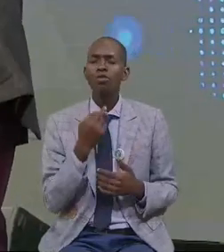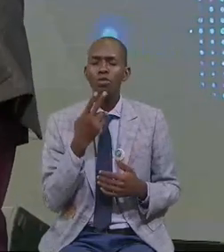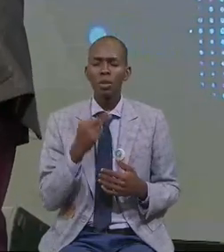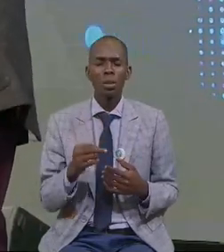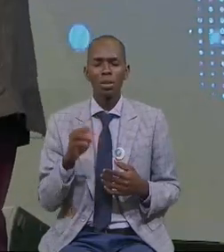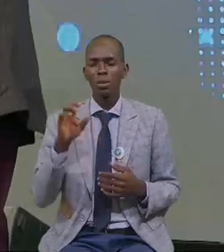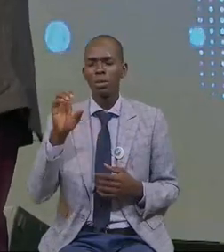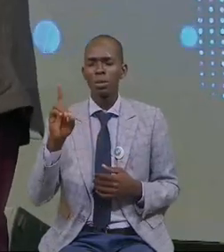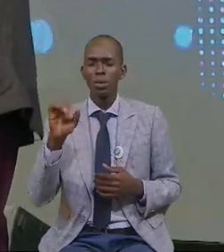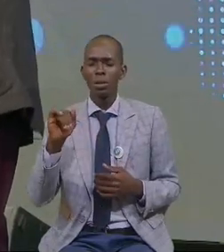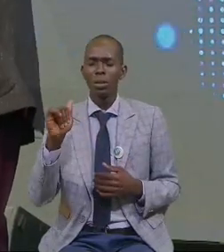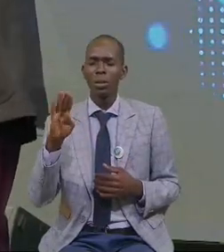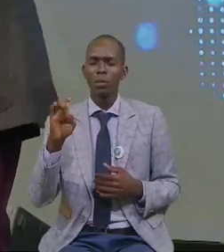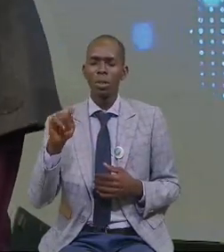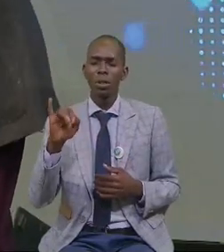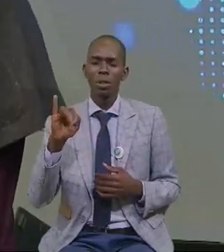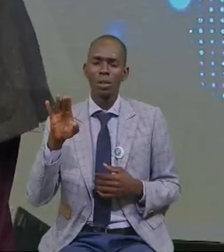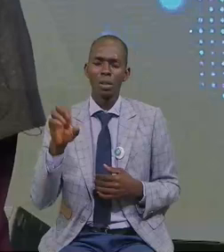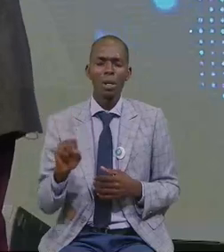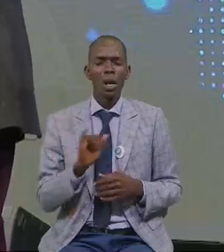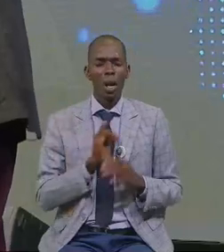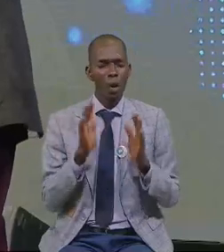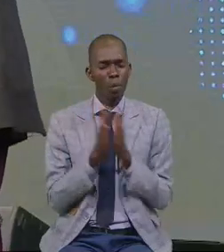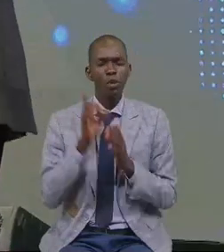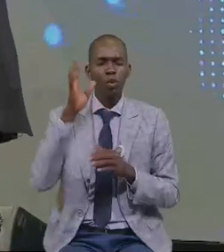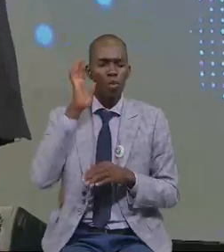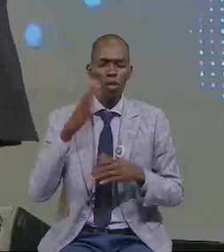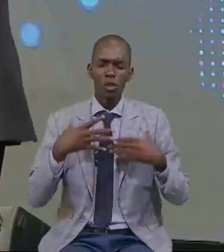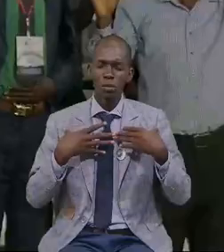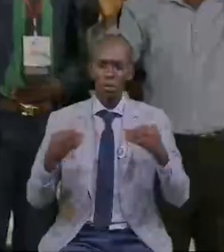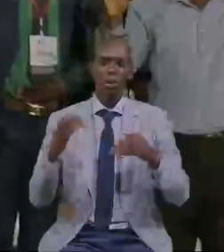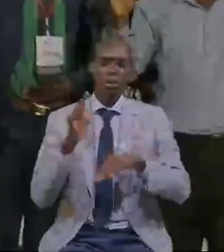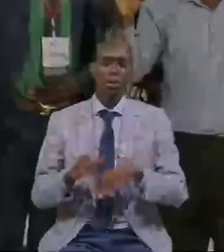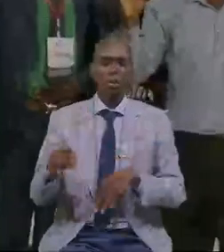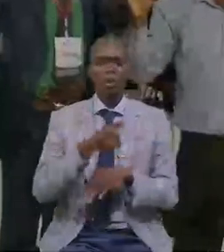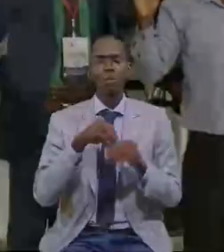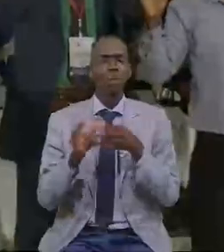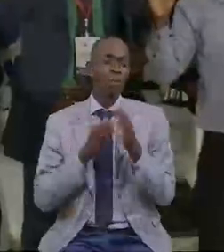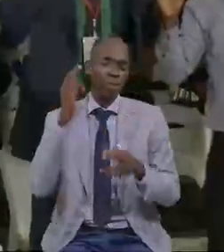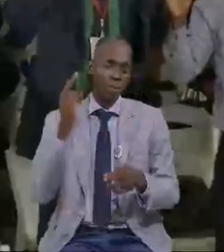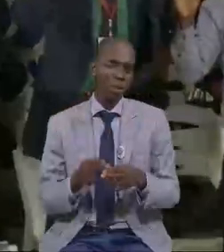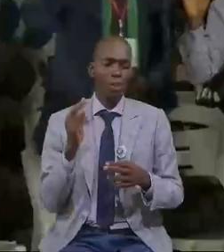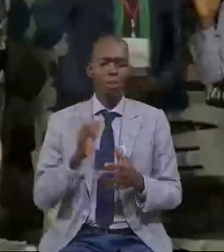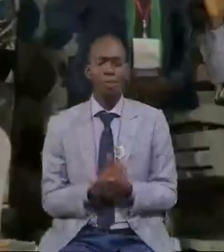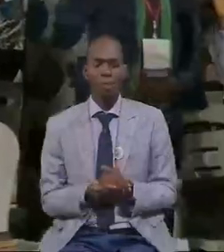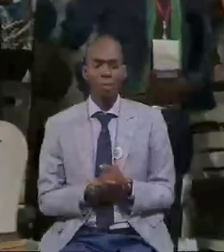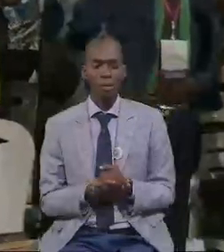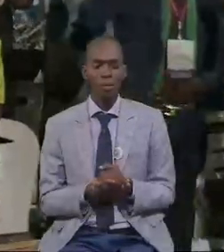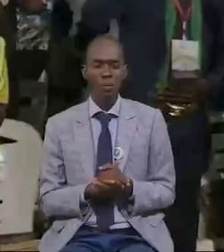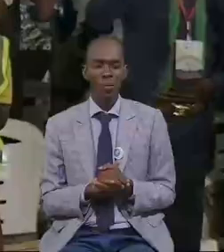l'hyperglycémie, ceux qui ont le diabète. Je prie que tu les touches et que tu les guérisses au nom de Jésus-Christ.